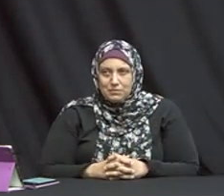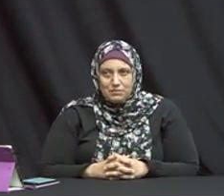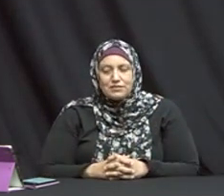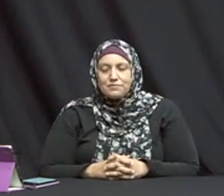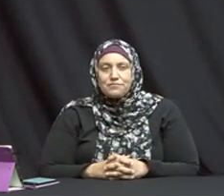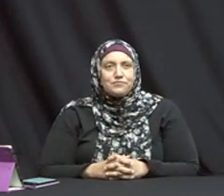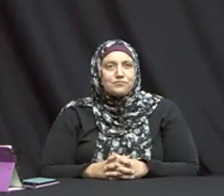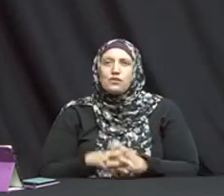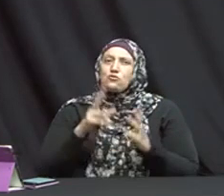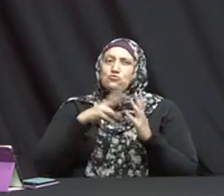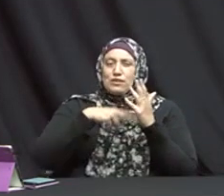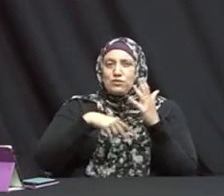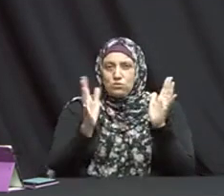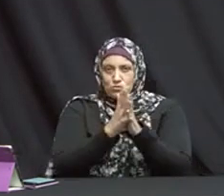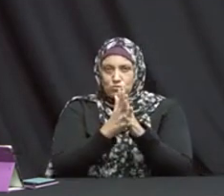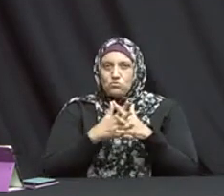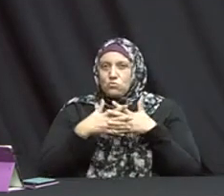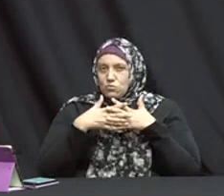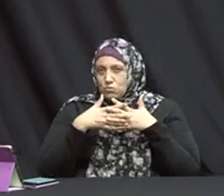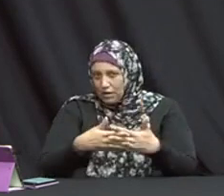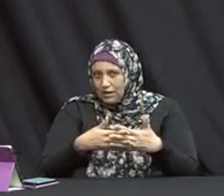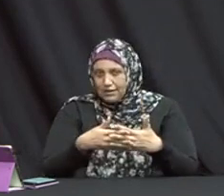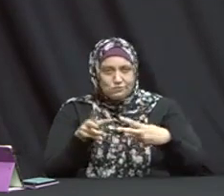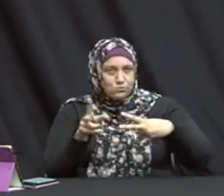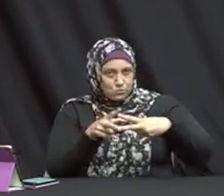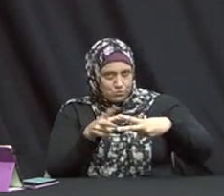محمد. اللهم صل على